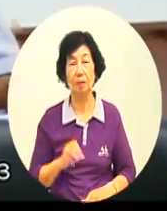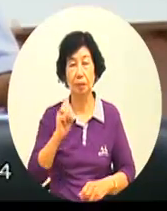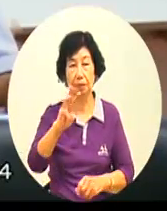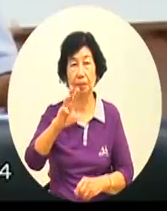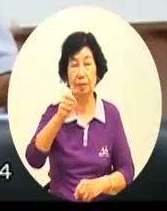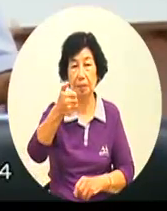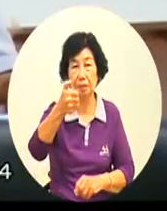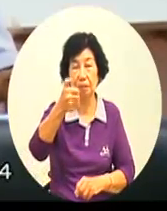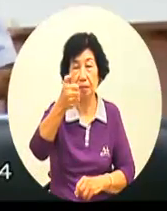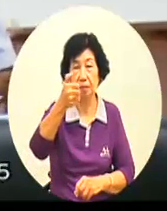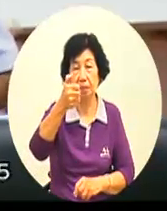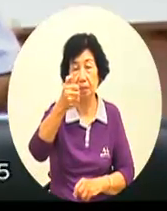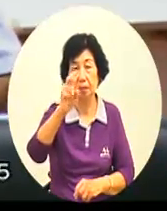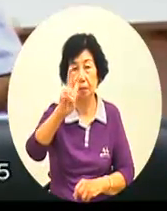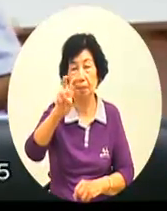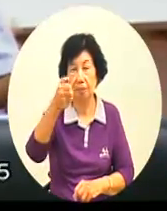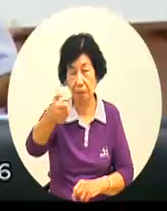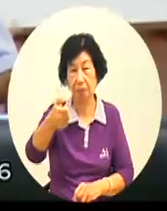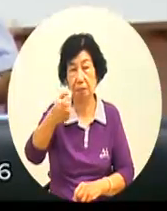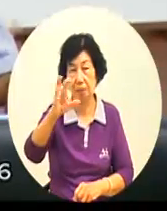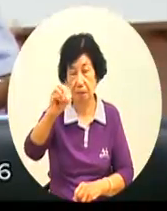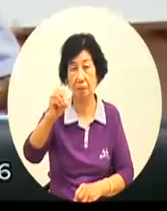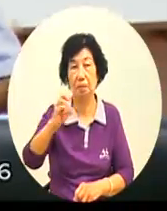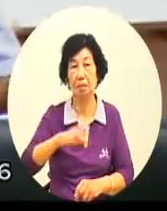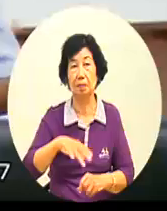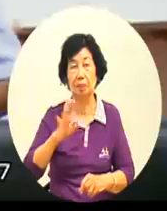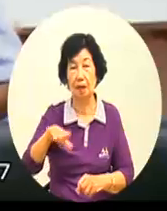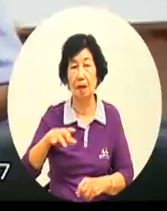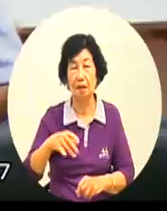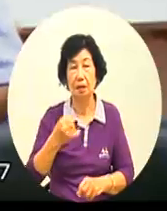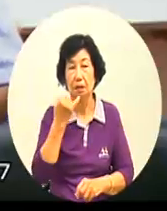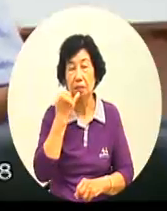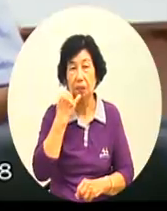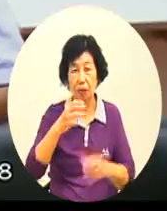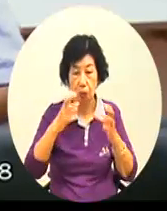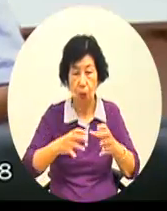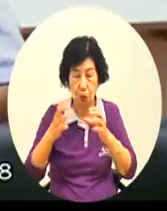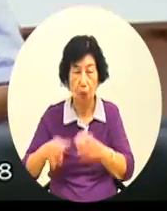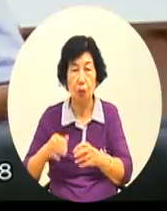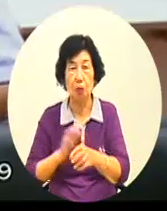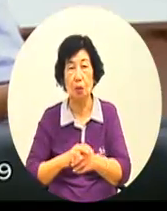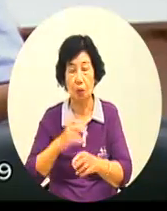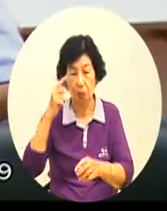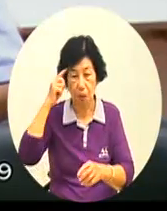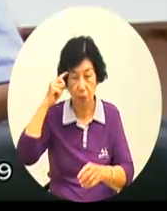325万元可以办县运呢，可以办2天的县运。